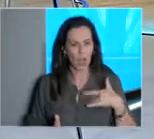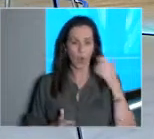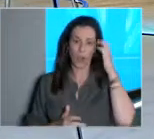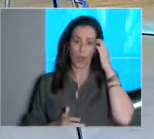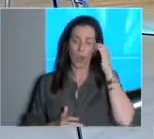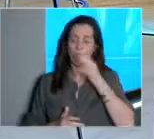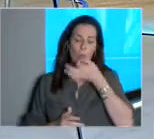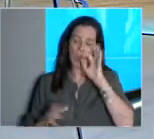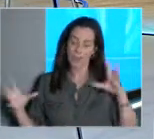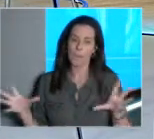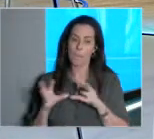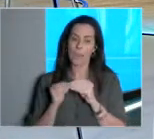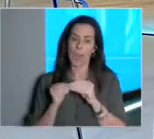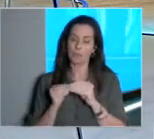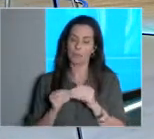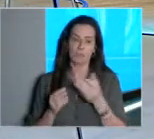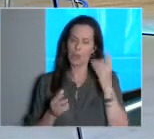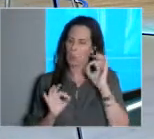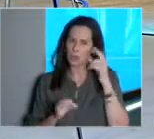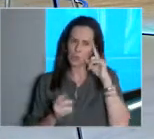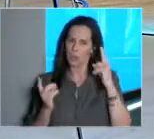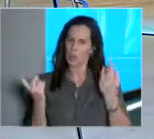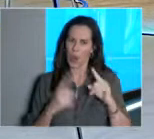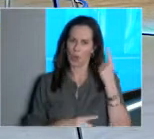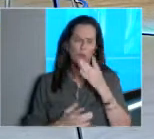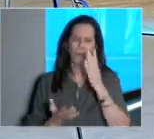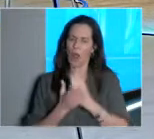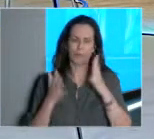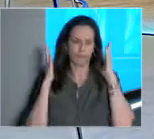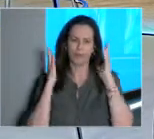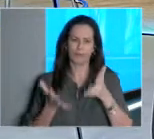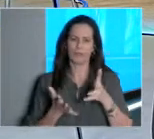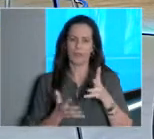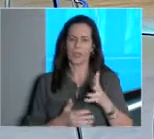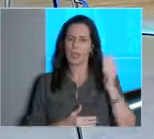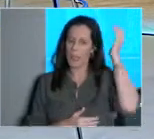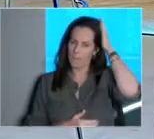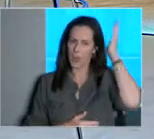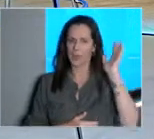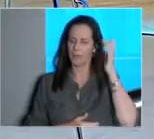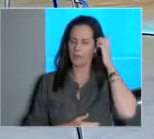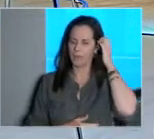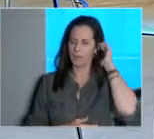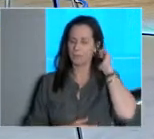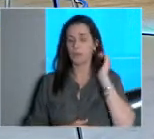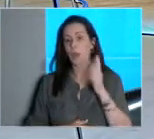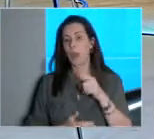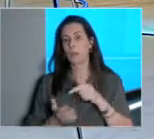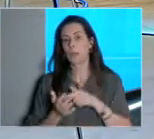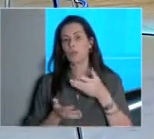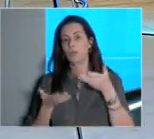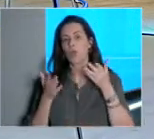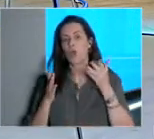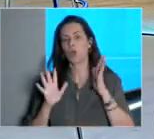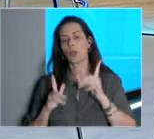רק שייחודים, ואנחנו לא יודעים עוד ממש מה קורה, והנה הוא כבר תוקף את איילת שקד ונפתלי בנט, אולי בגלל שהם יותר